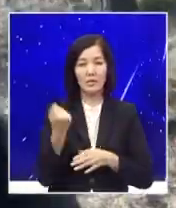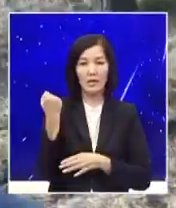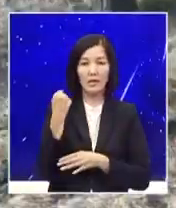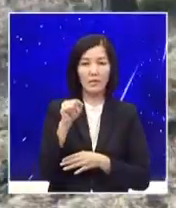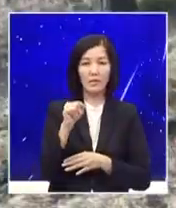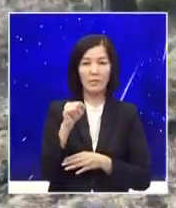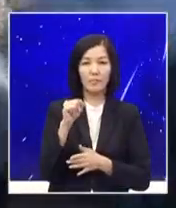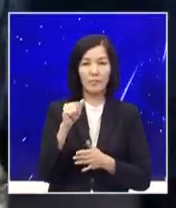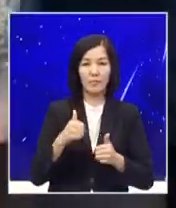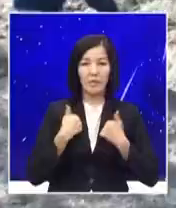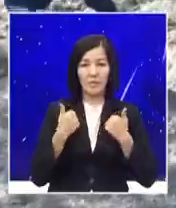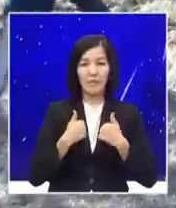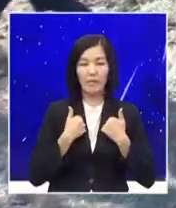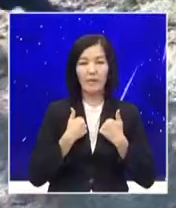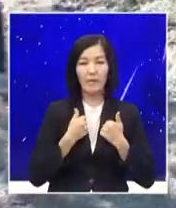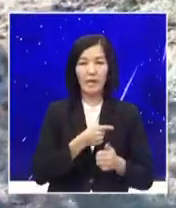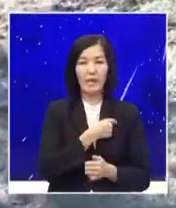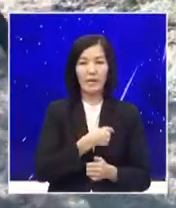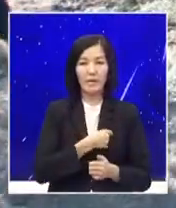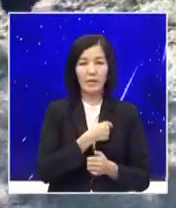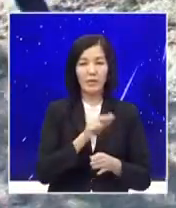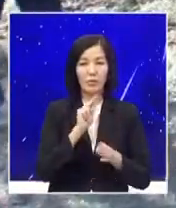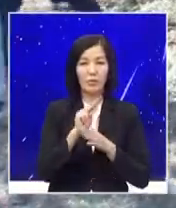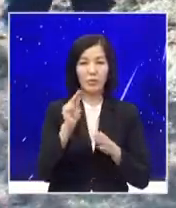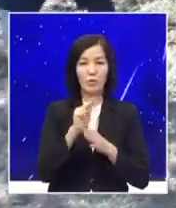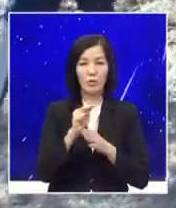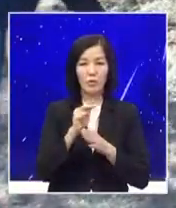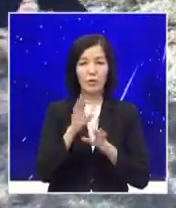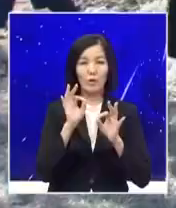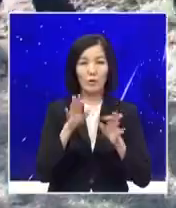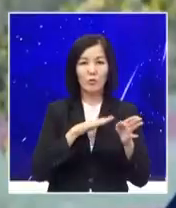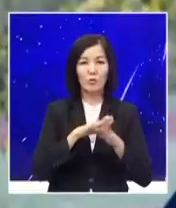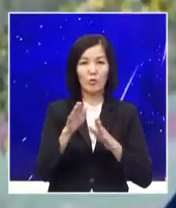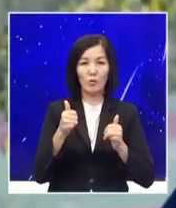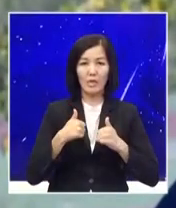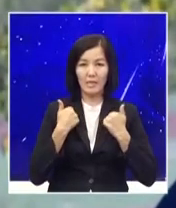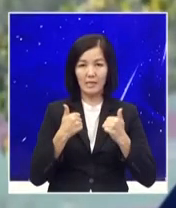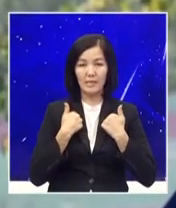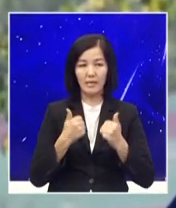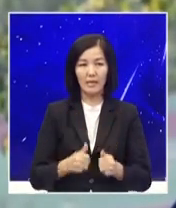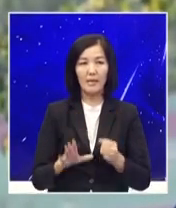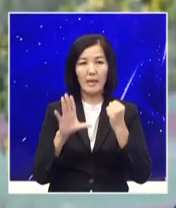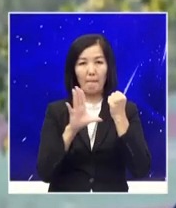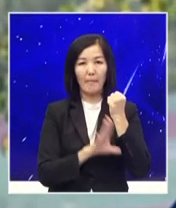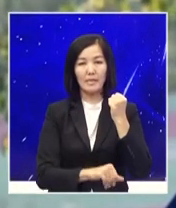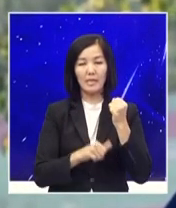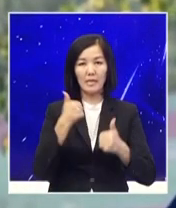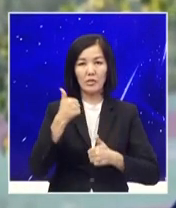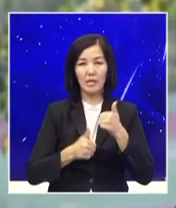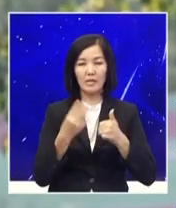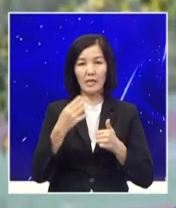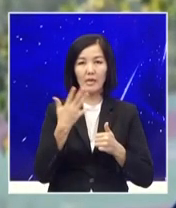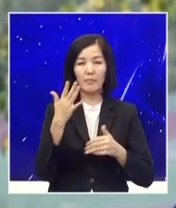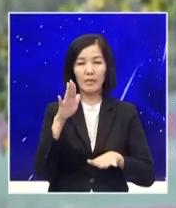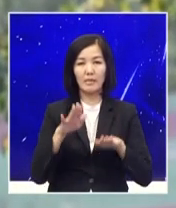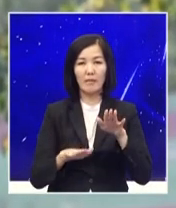байлапты. Сондықтан бапкерінің әр ақылын мұқият тыңдап, әдістерді сауатты орындауға тырысады. Соңғы жарысымда 45 килограмм салмақ дәрежесінде